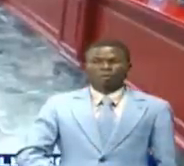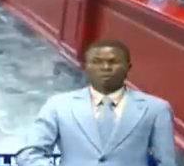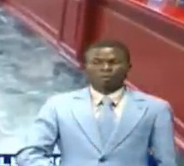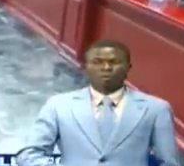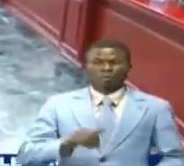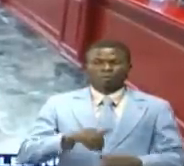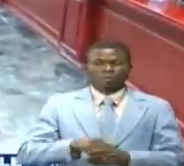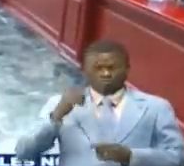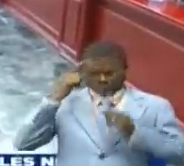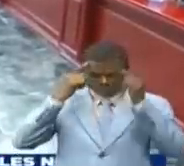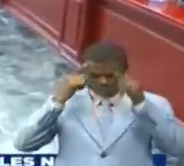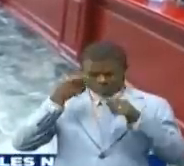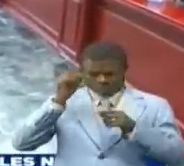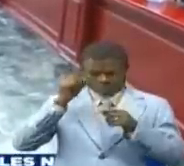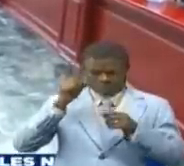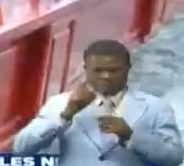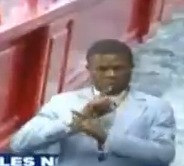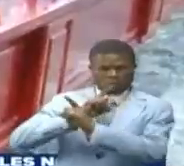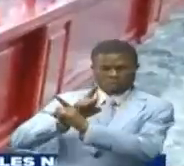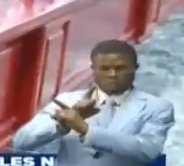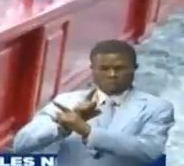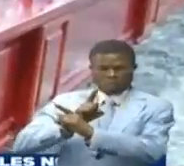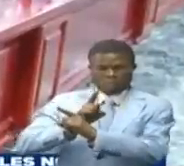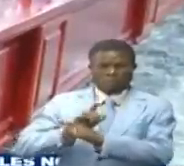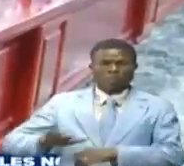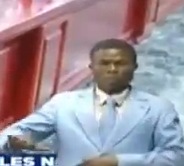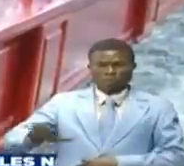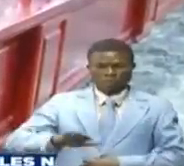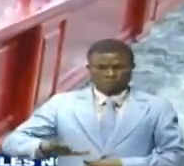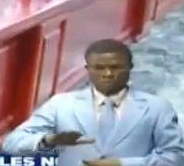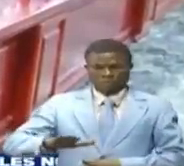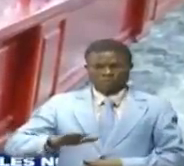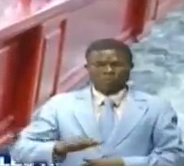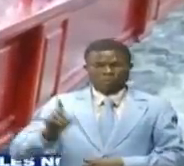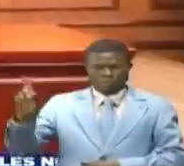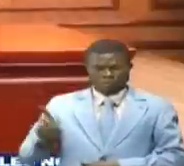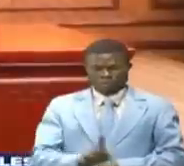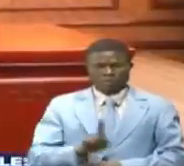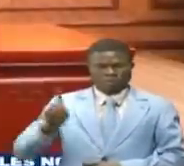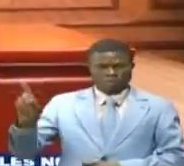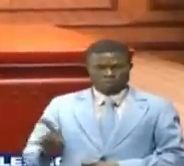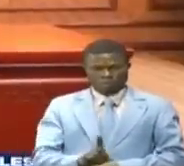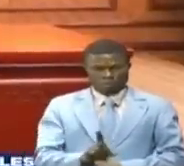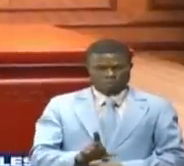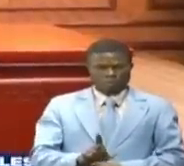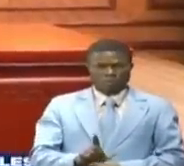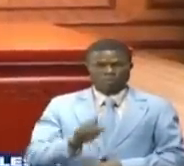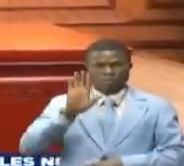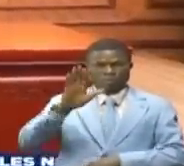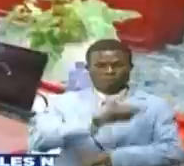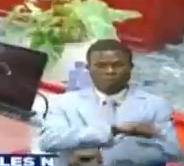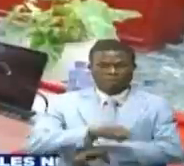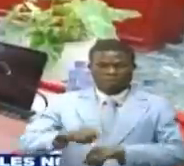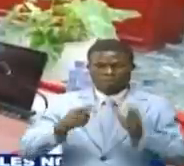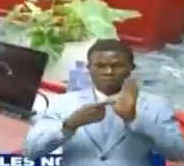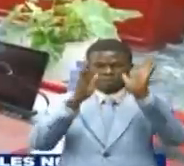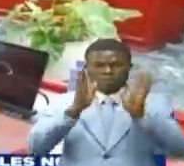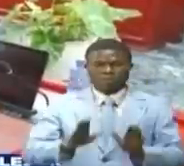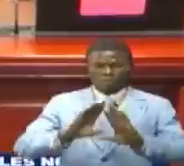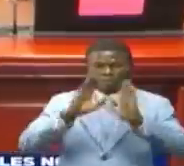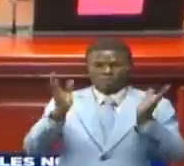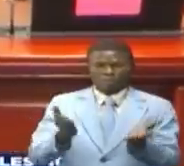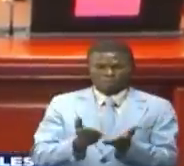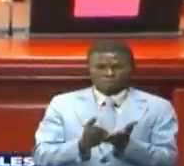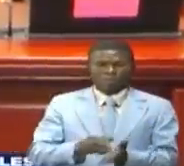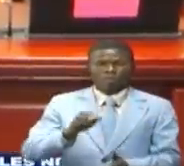un souci de préserver la cohésion nationale, reçu tour à tour à la cité de l'Union africaine les représentants des communautés Hutu